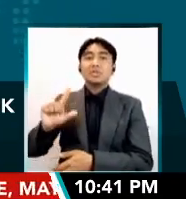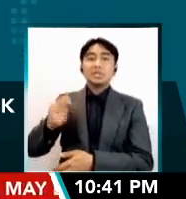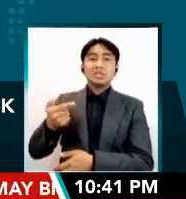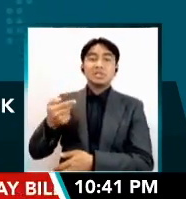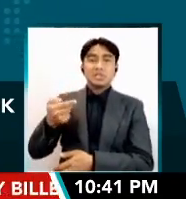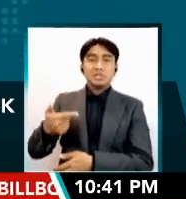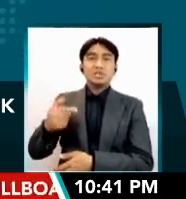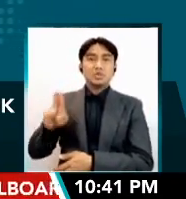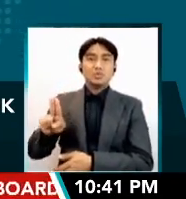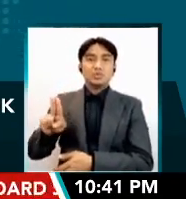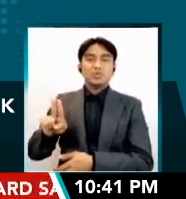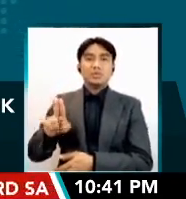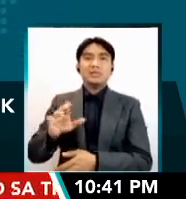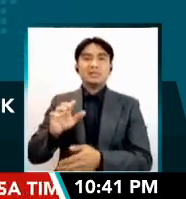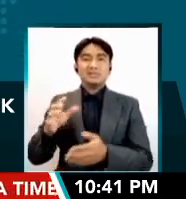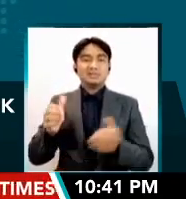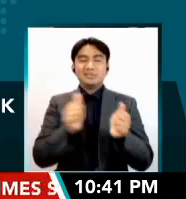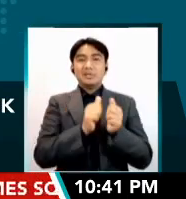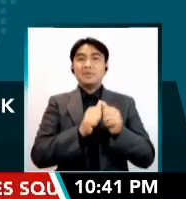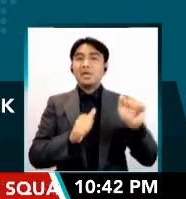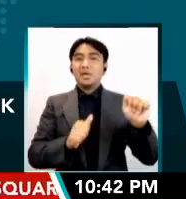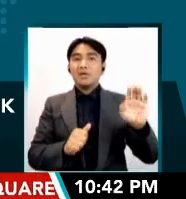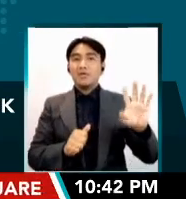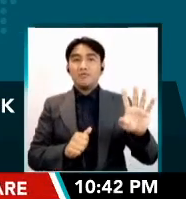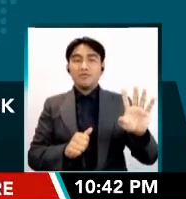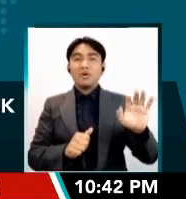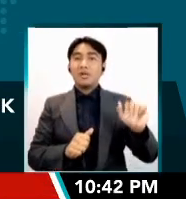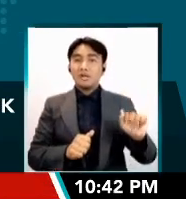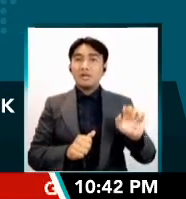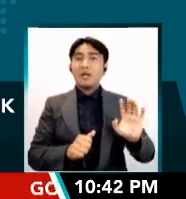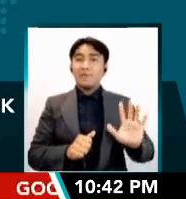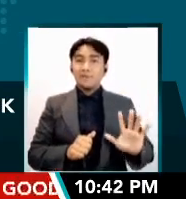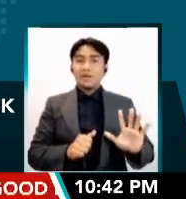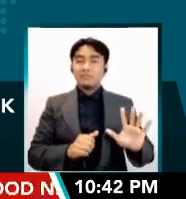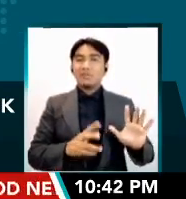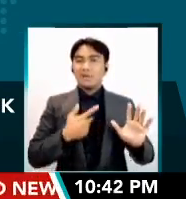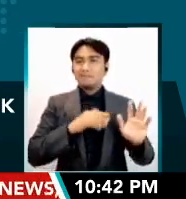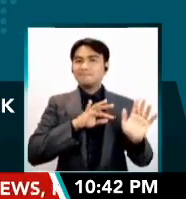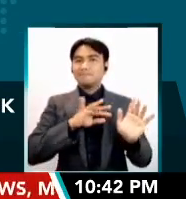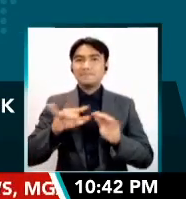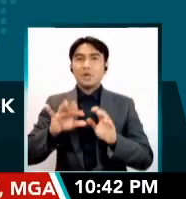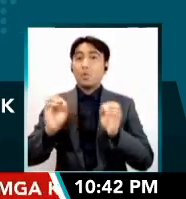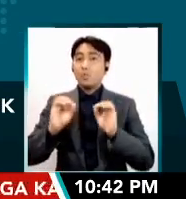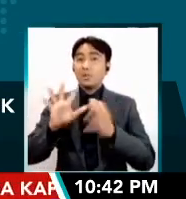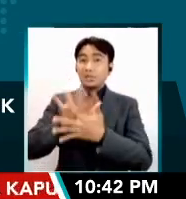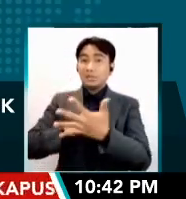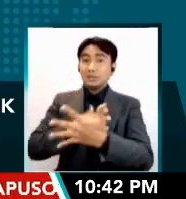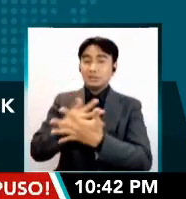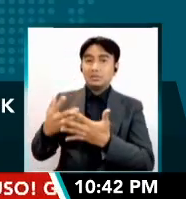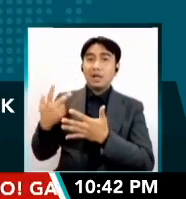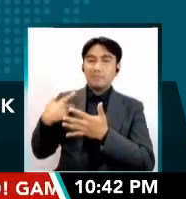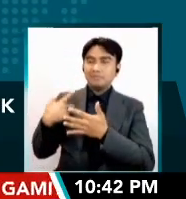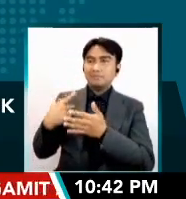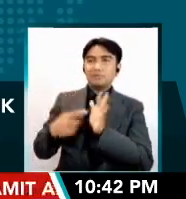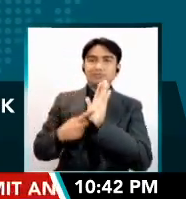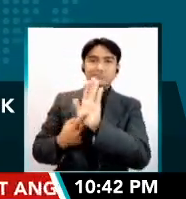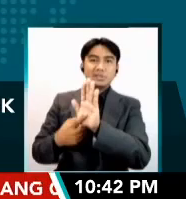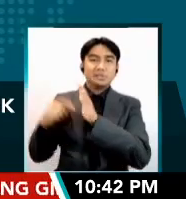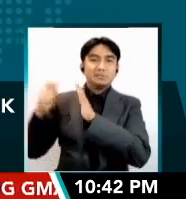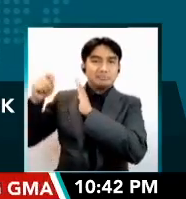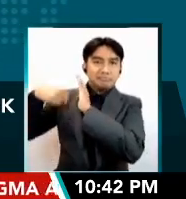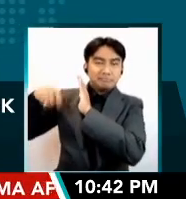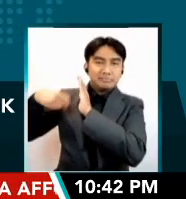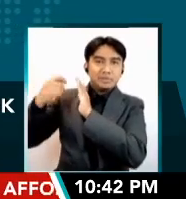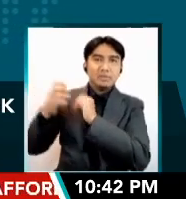sa A4 at A5 priority group ang mga nag-walk-in applicant na nakunan sa video. Dumagsaraw sila sa mall